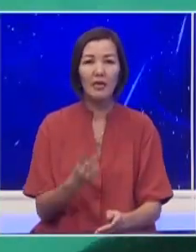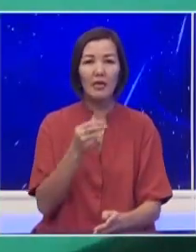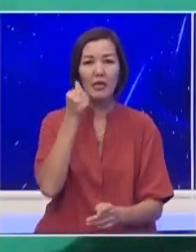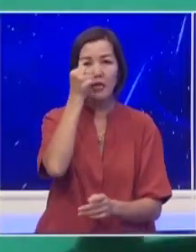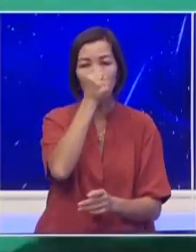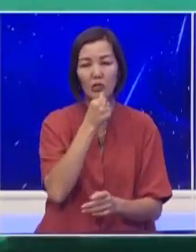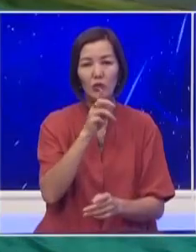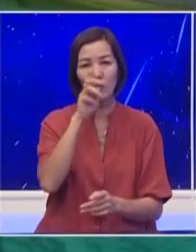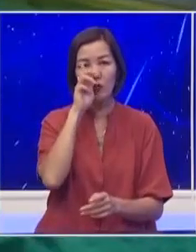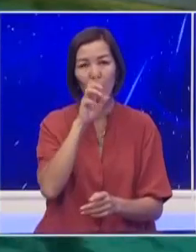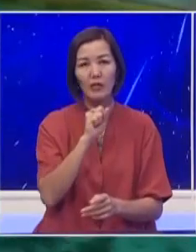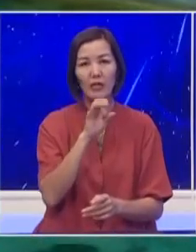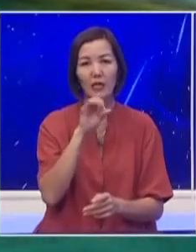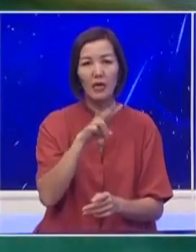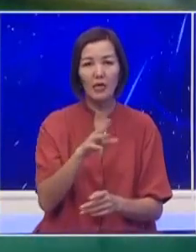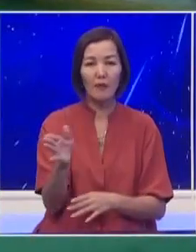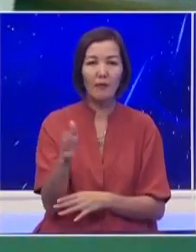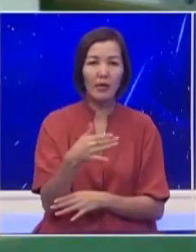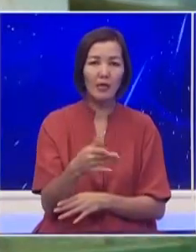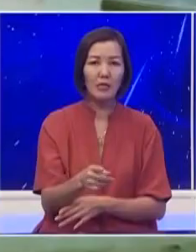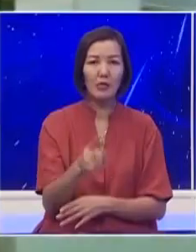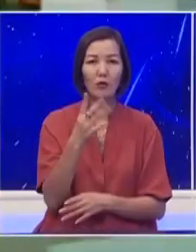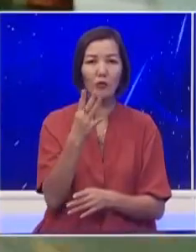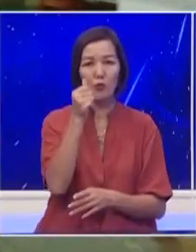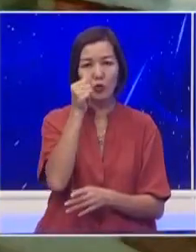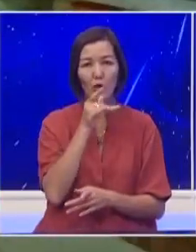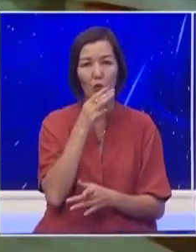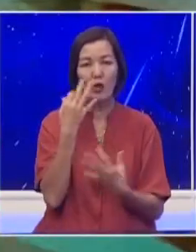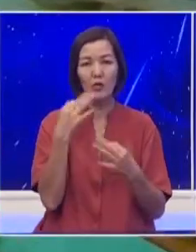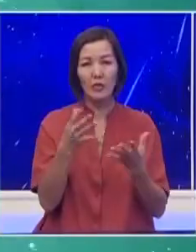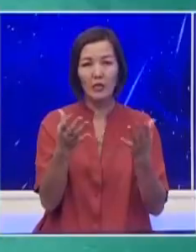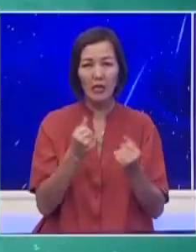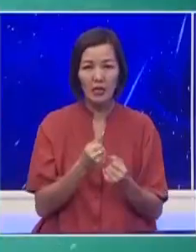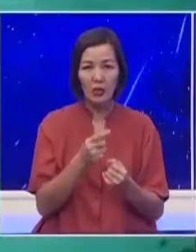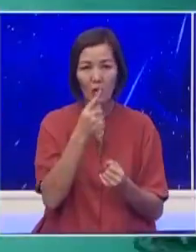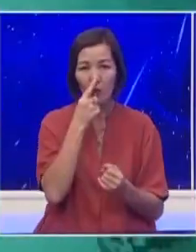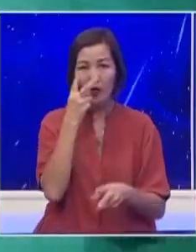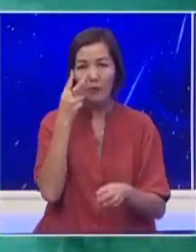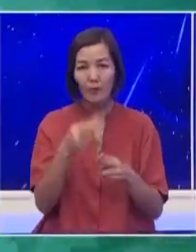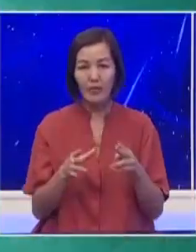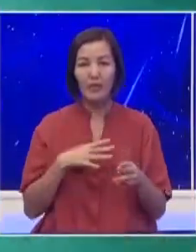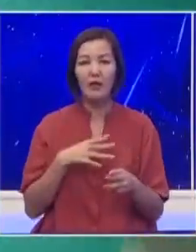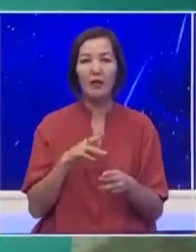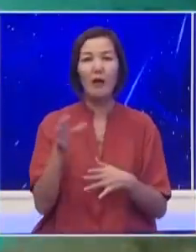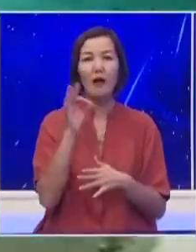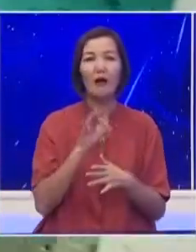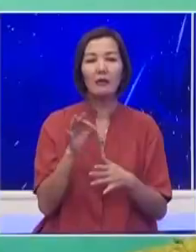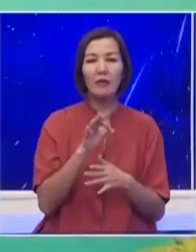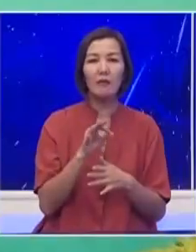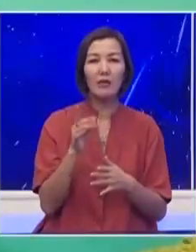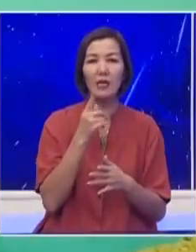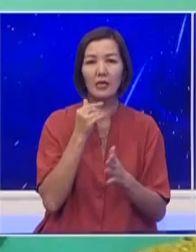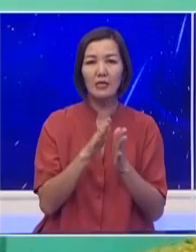дегенде үкіметтен арал бекіресін аулауға 4 айға рұқсат алған. Межелі мерзімі таяп қалыпты. Қазанда қақпанына түскен